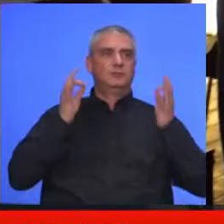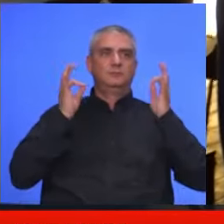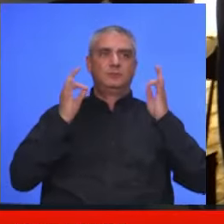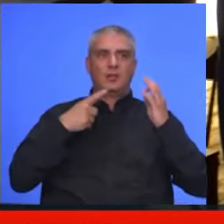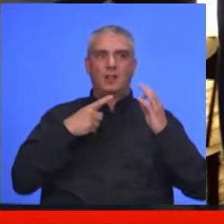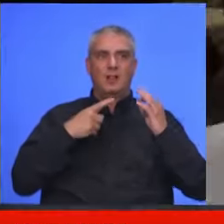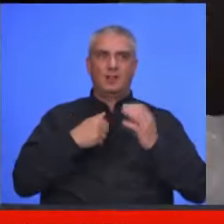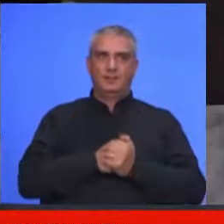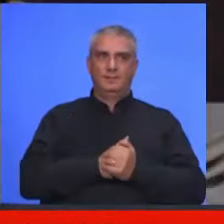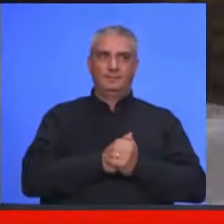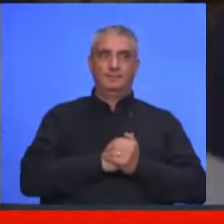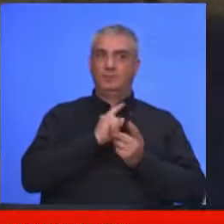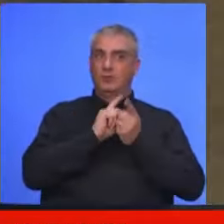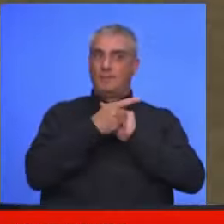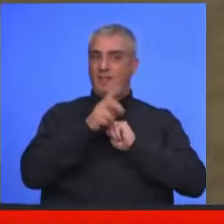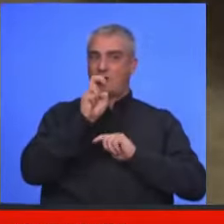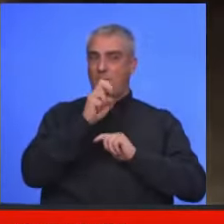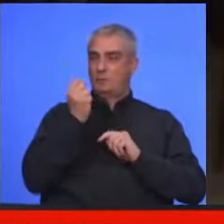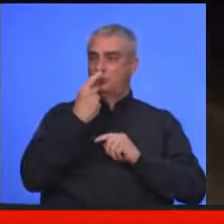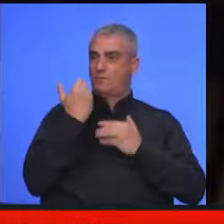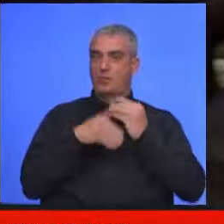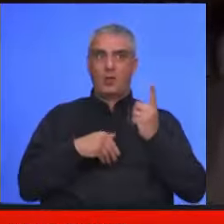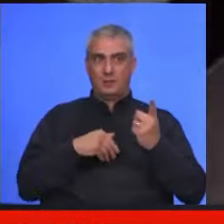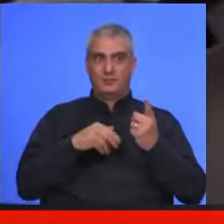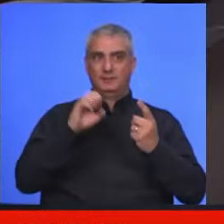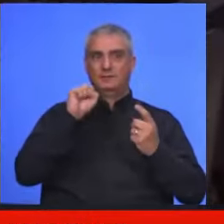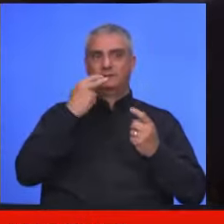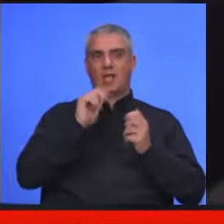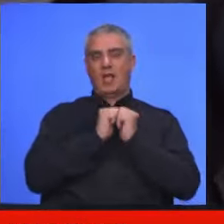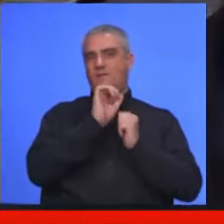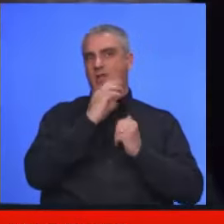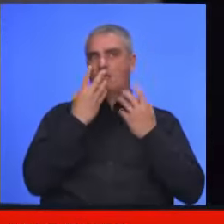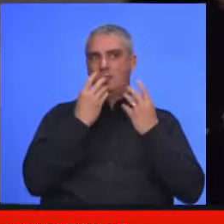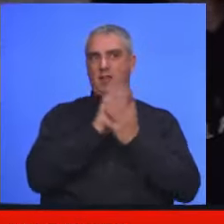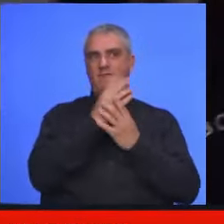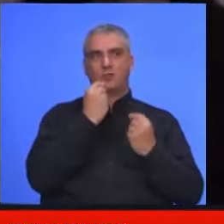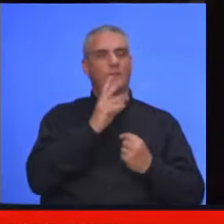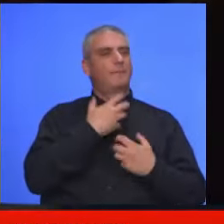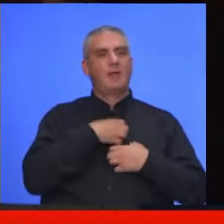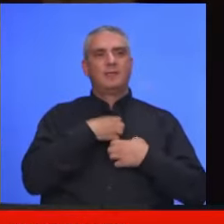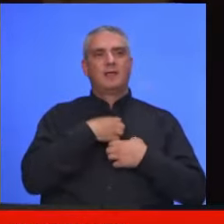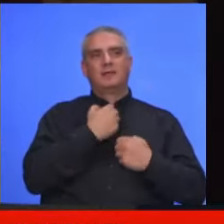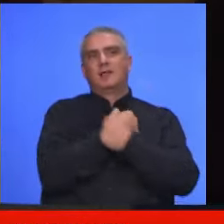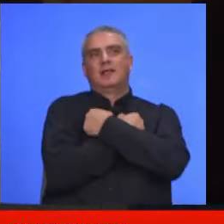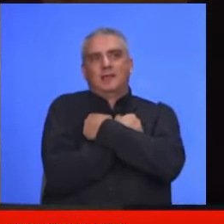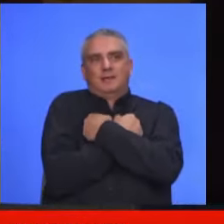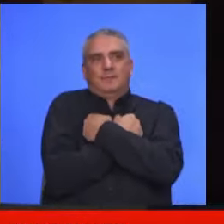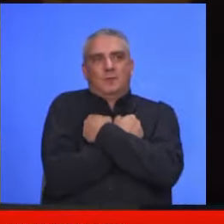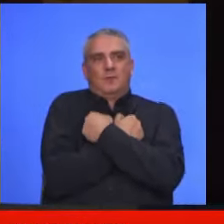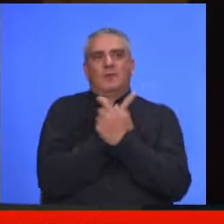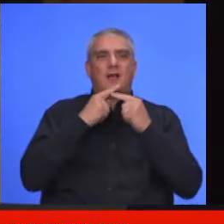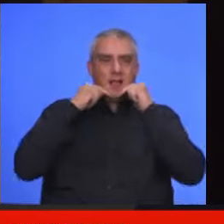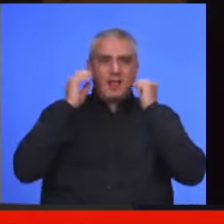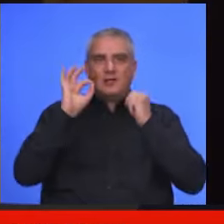מה זוכר או מה קודם? מי שמחליפה את עומר בשבועות האחרונים היא שר, חברתו הטובה. למה את הכי מתגעגעת? לחיבוק שלו, לחיוך